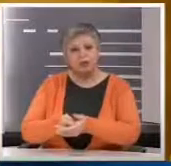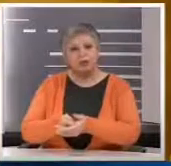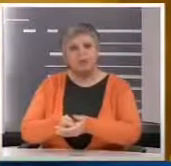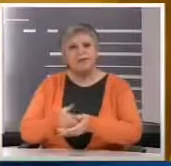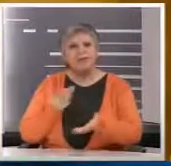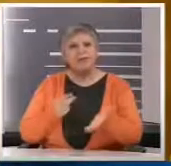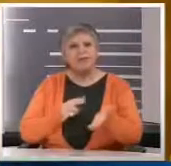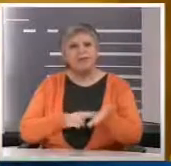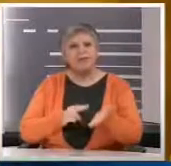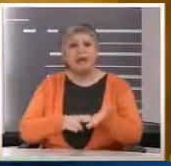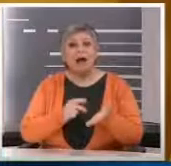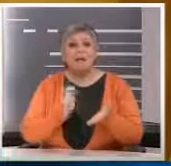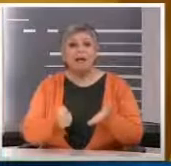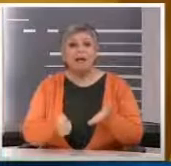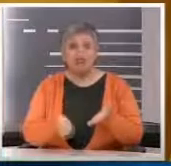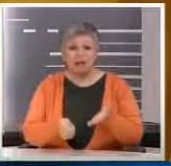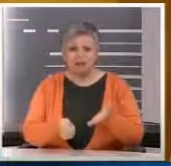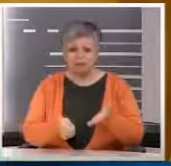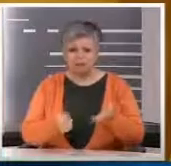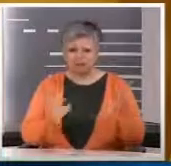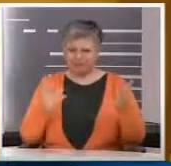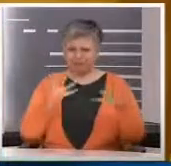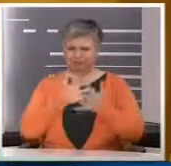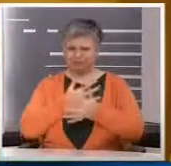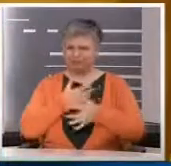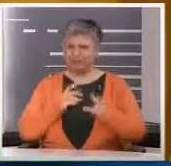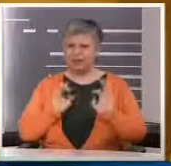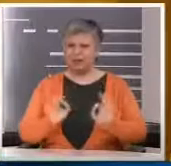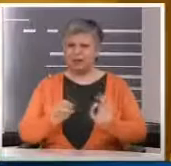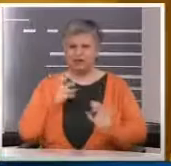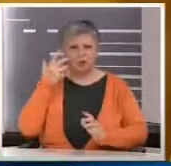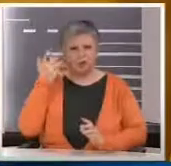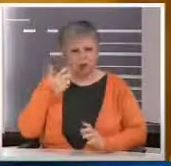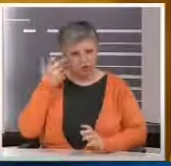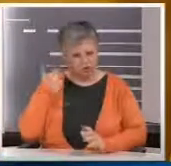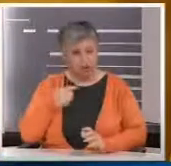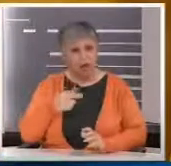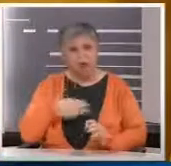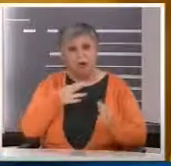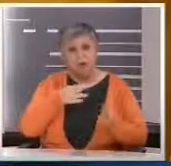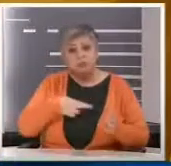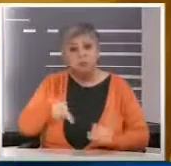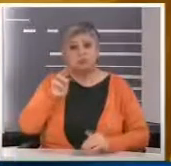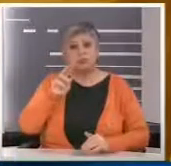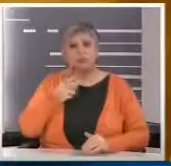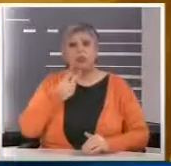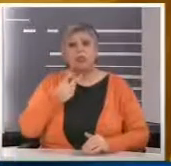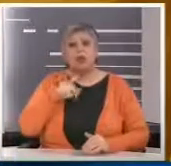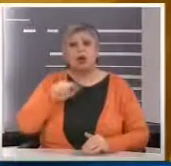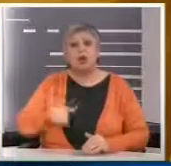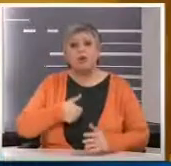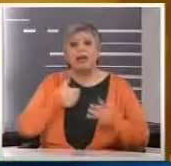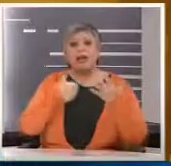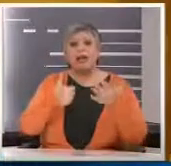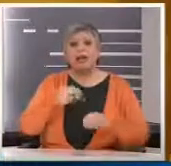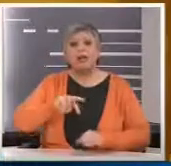τι ακριβώς σημαίνει, αυξήθηκε σε σχέση με τα προηγούμενα χρόνια και έκλεισε στα 2,6 δις